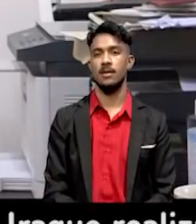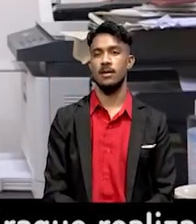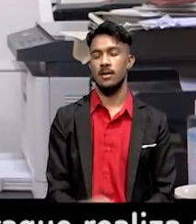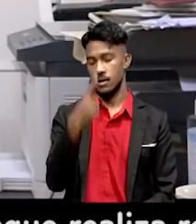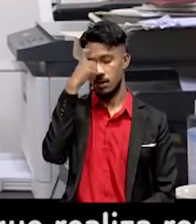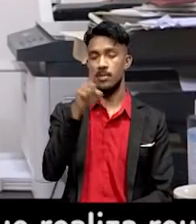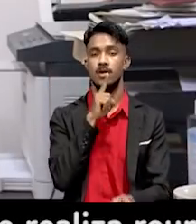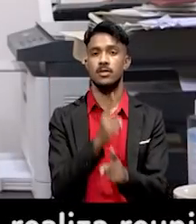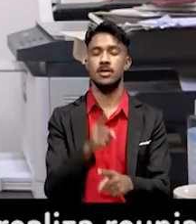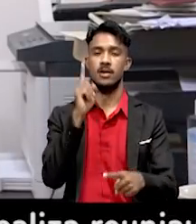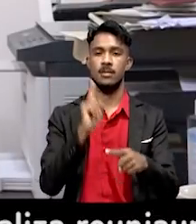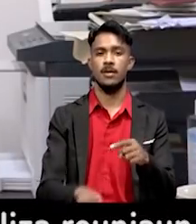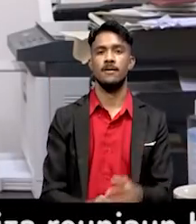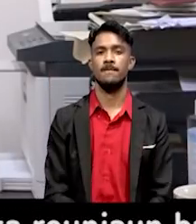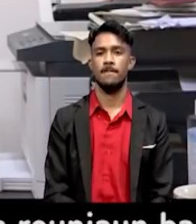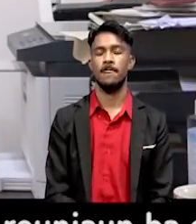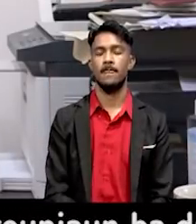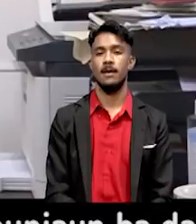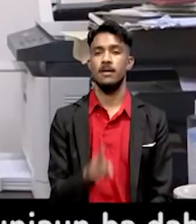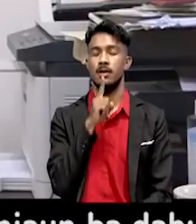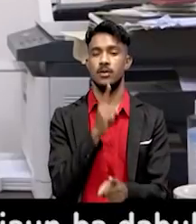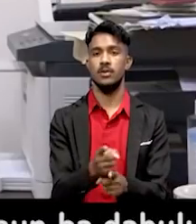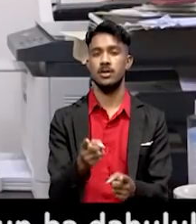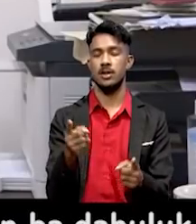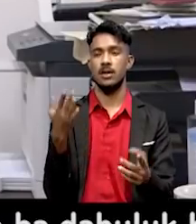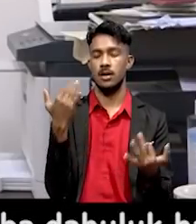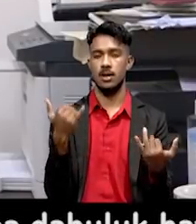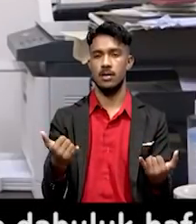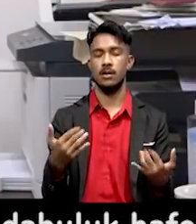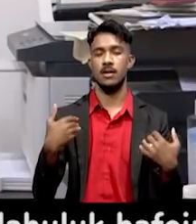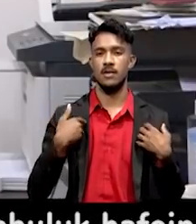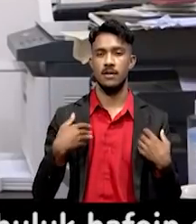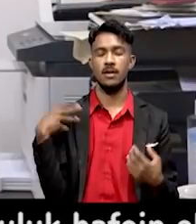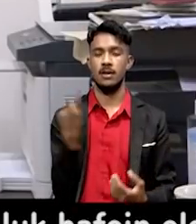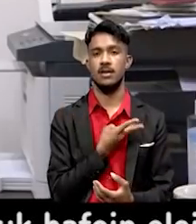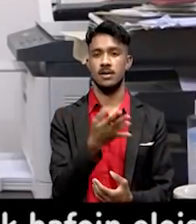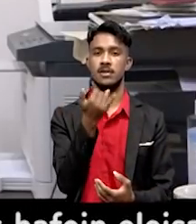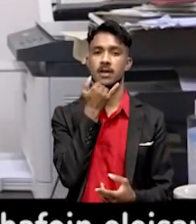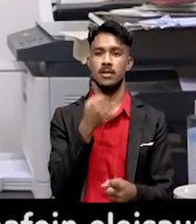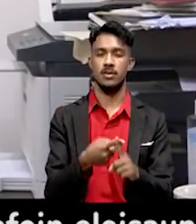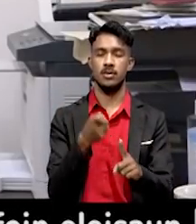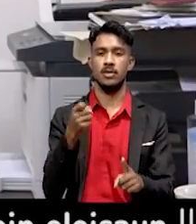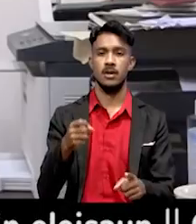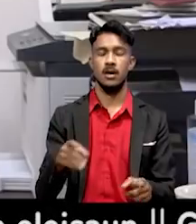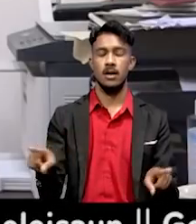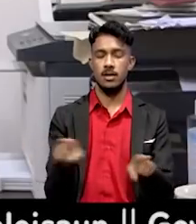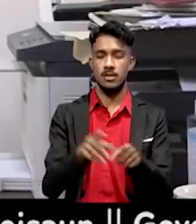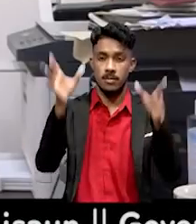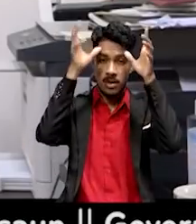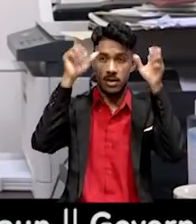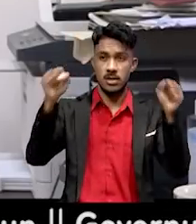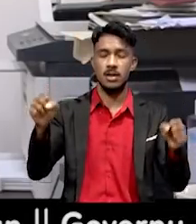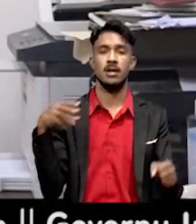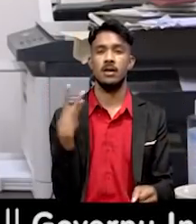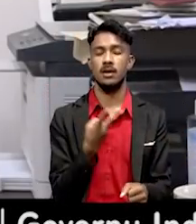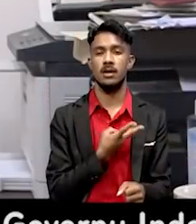sene realidad ya ina nemo akontes tamba nemo ita ni sala ne hene kata ita kon sai presidente se ita mau is